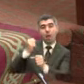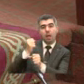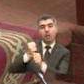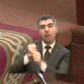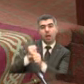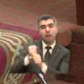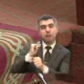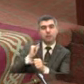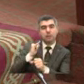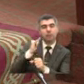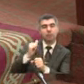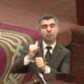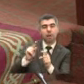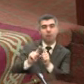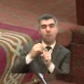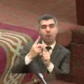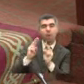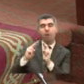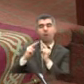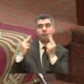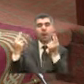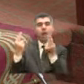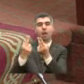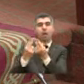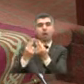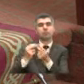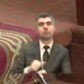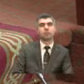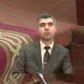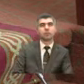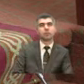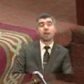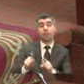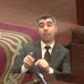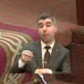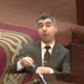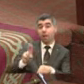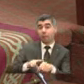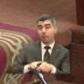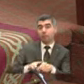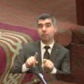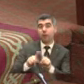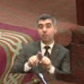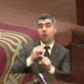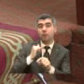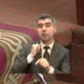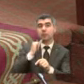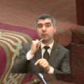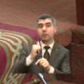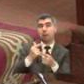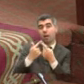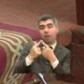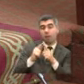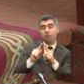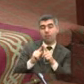بتفاني وبإخلاص لتمثيل المغرب أحسن تمثيل، والذين يعملون بتفاني وبجهد مقدر من